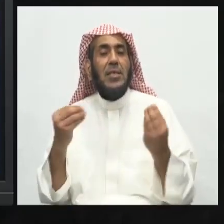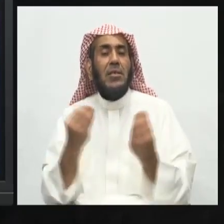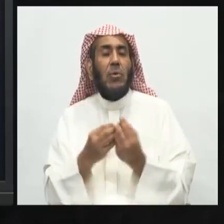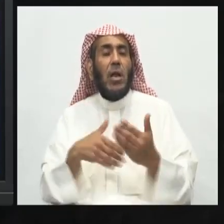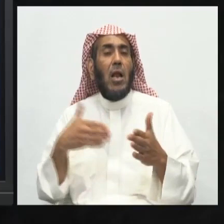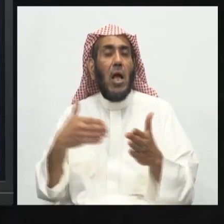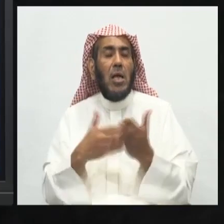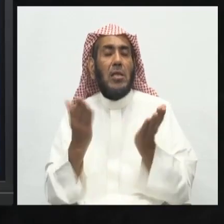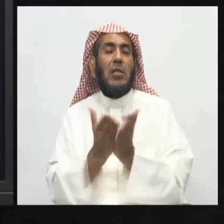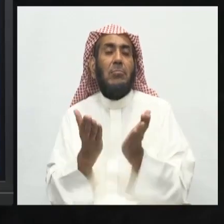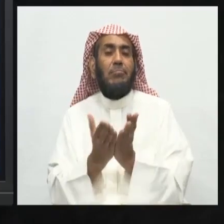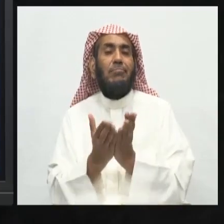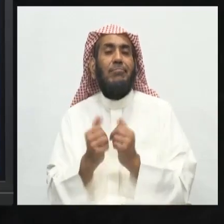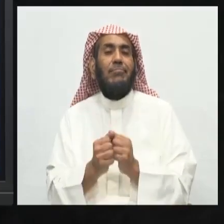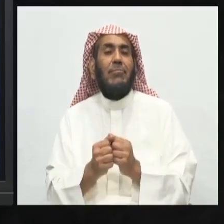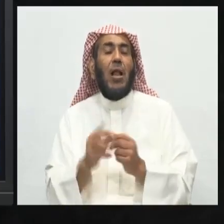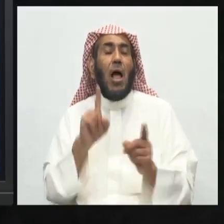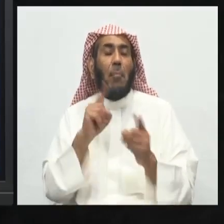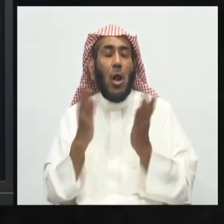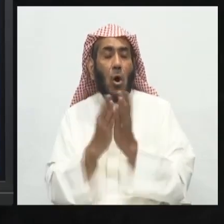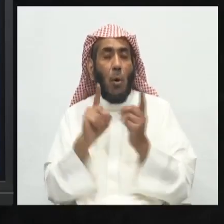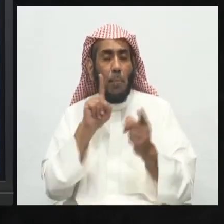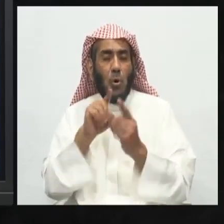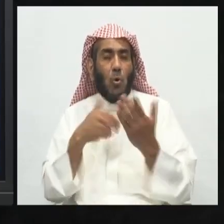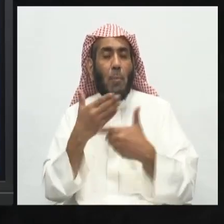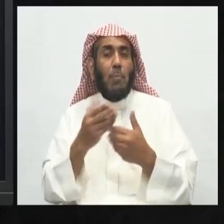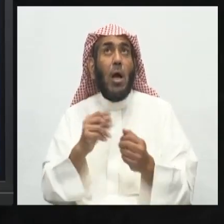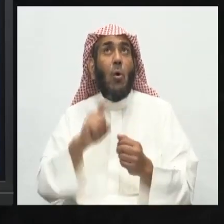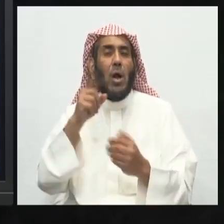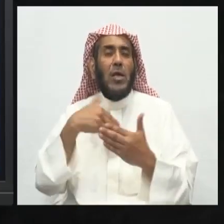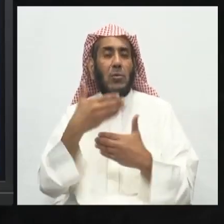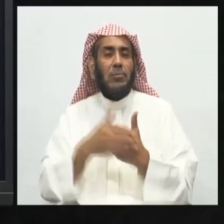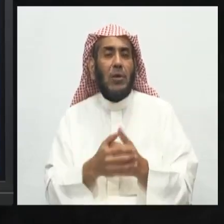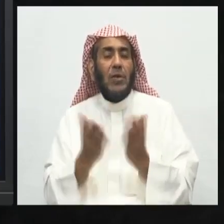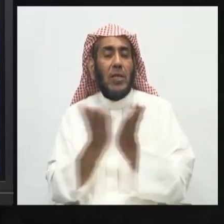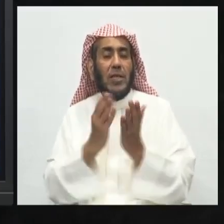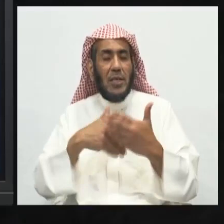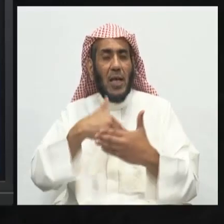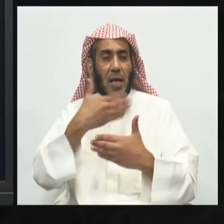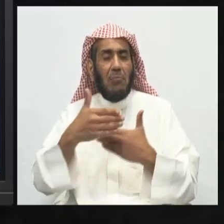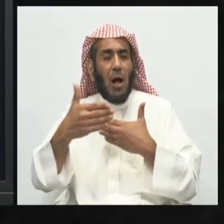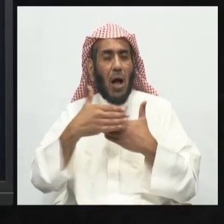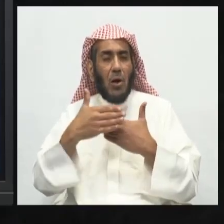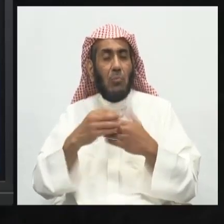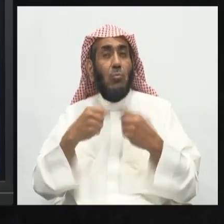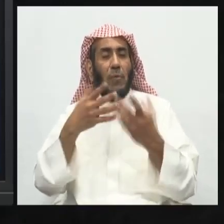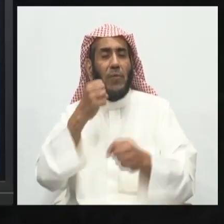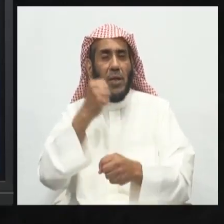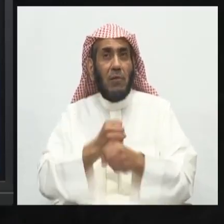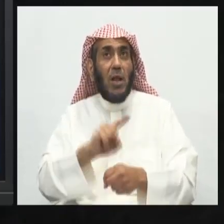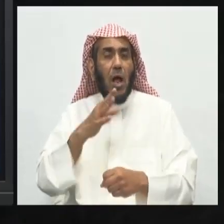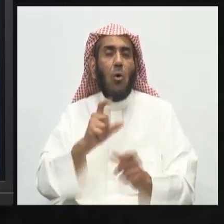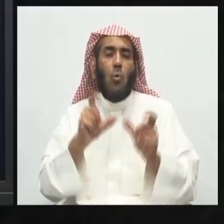لنهايه درسنا لهذا اليوم على امل اللقاء بكم بحول الله عز وجل في درس اخر قريب دمتم في حفظ